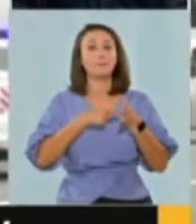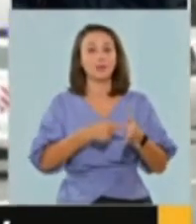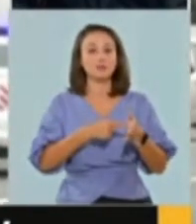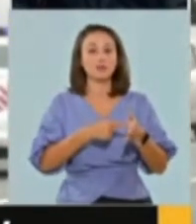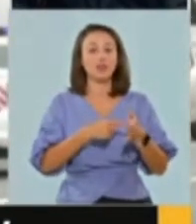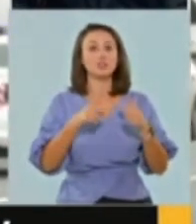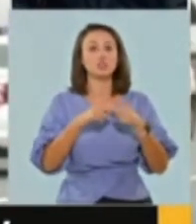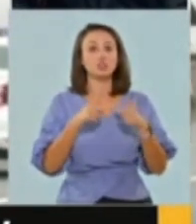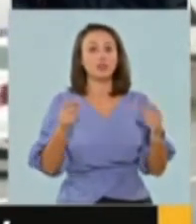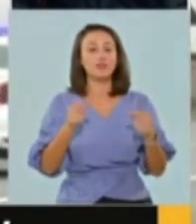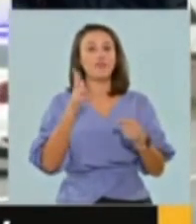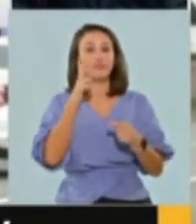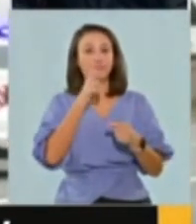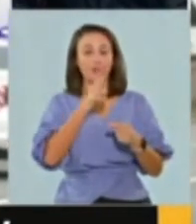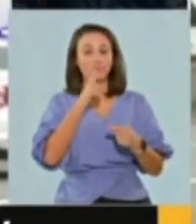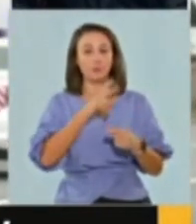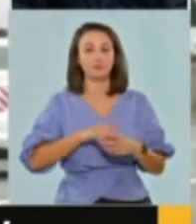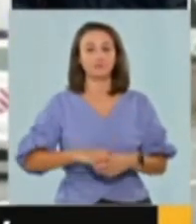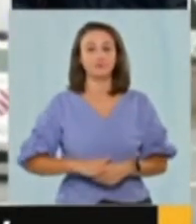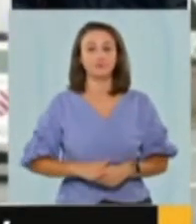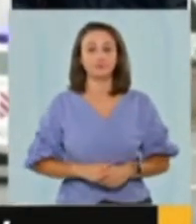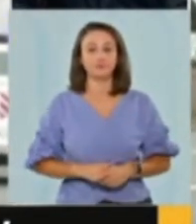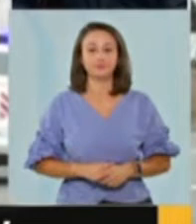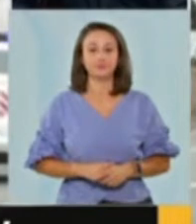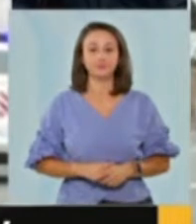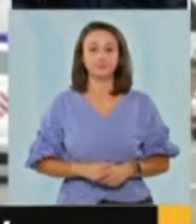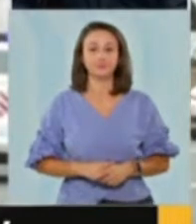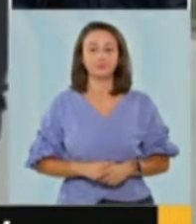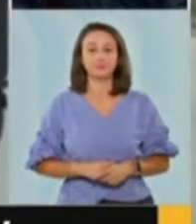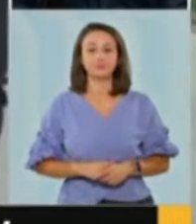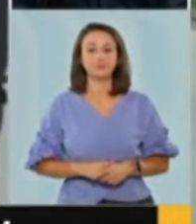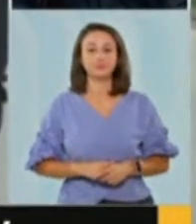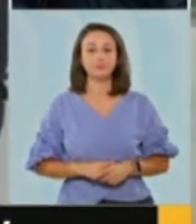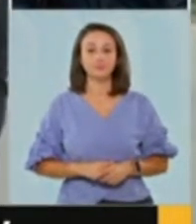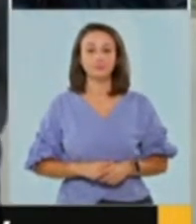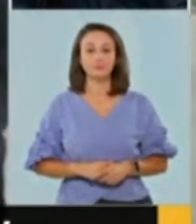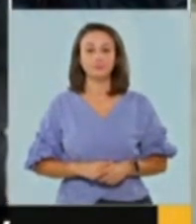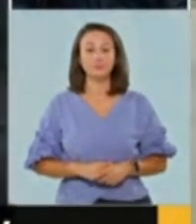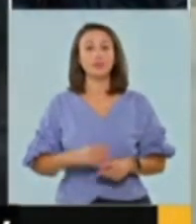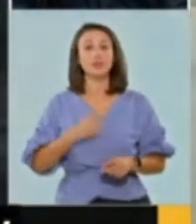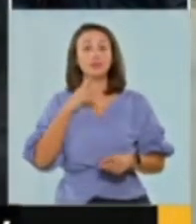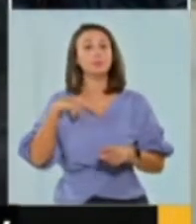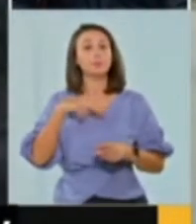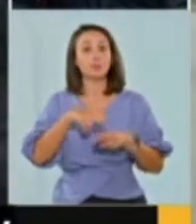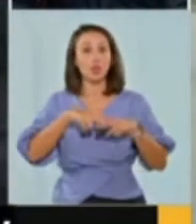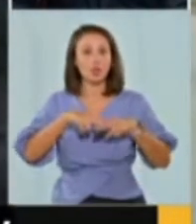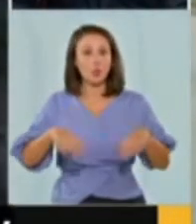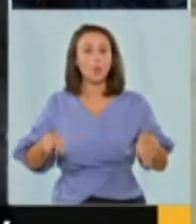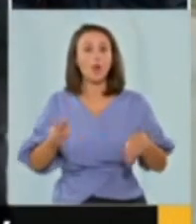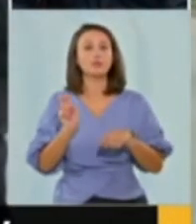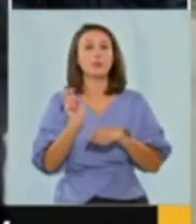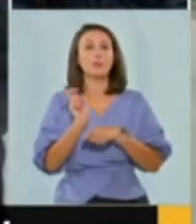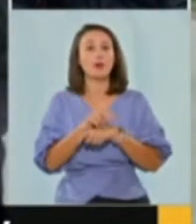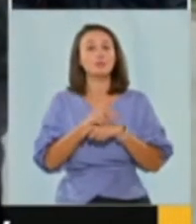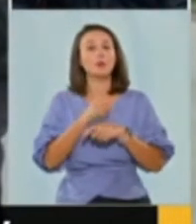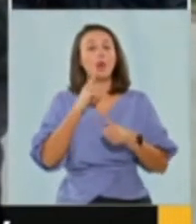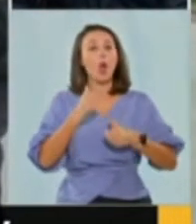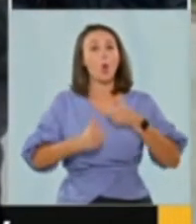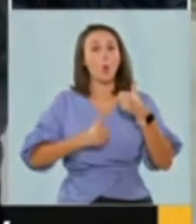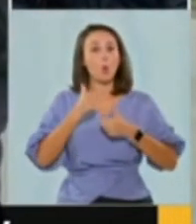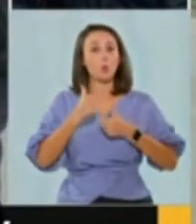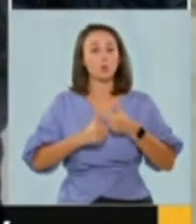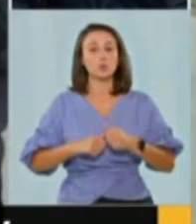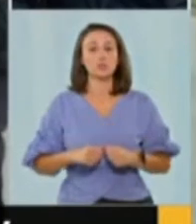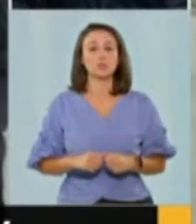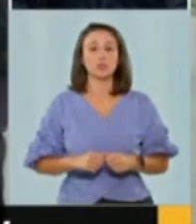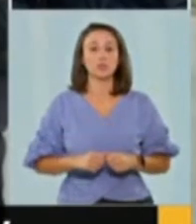prezentarea certificatului verde atunci când mergem la restaurant, când participăm la competițiile sportive,